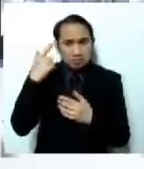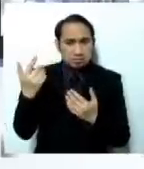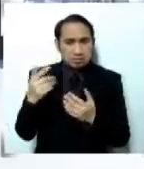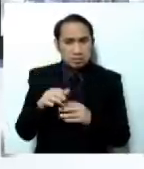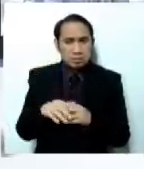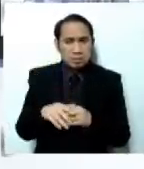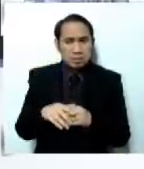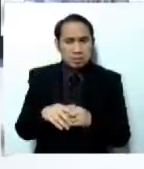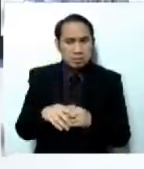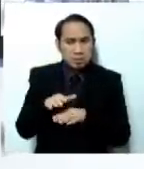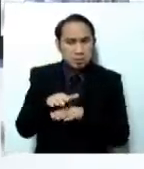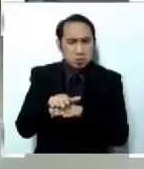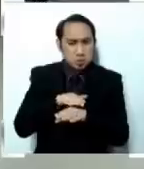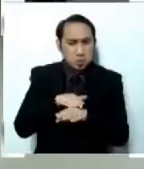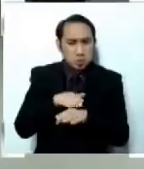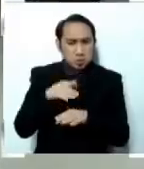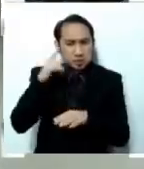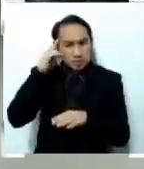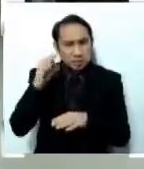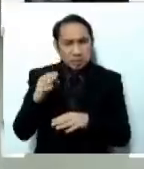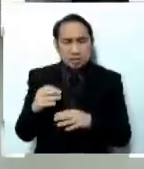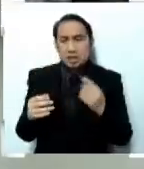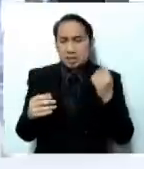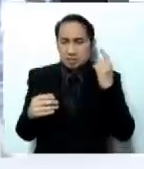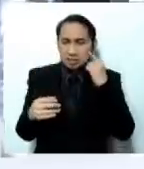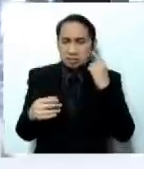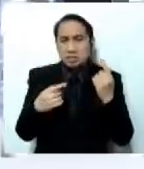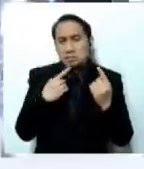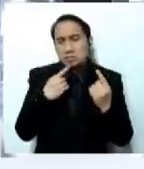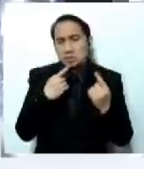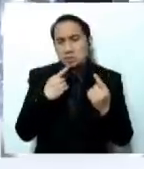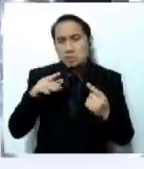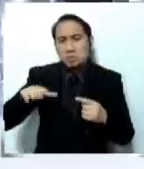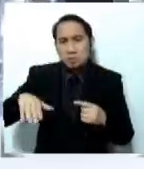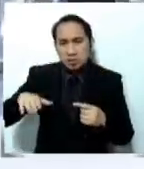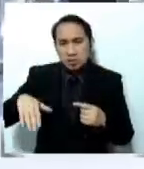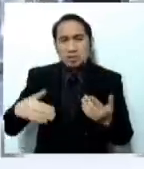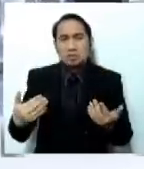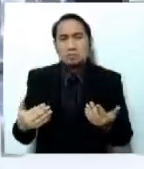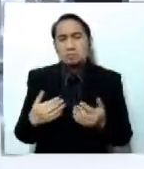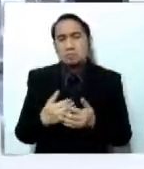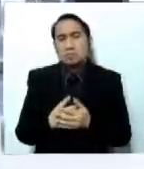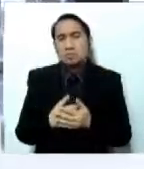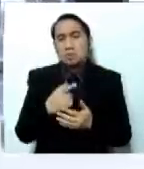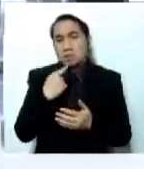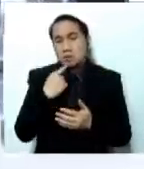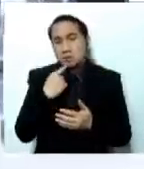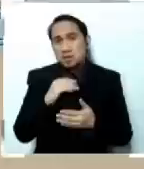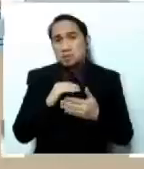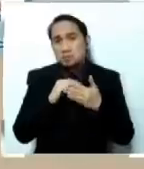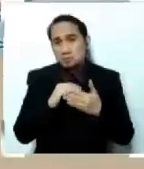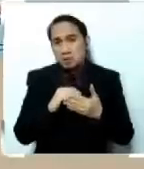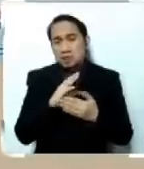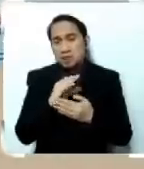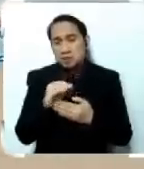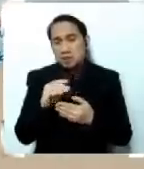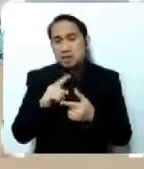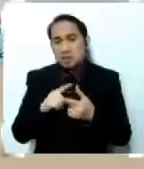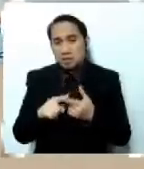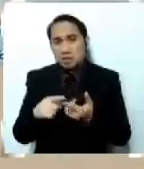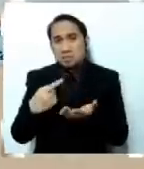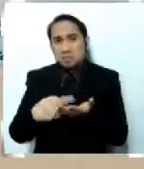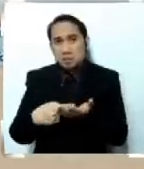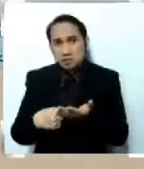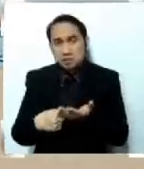ko, huli yan eh. Sabi ko nga sa'yo, mas maganda muna, mag-ban ka na muna, tapos pag-usapan. Kasi mas madali ka